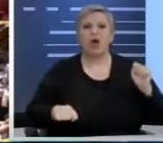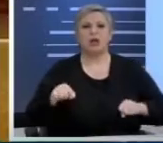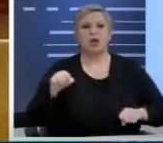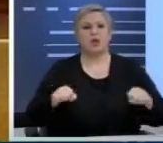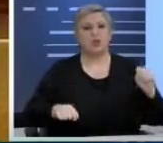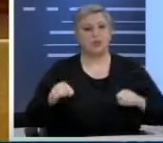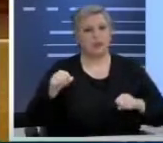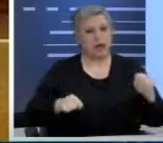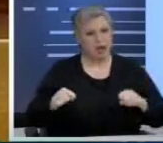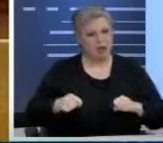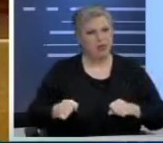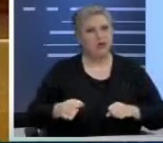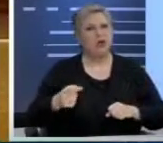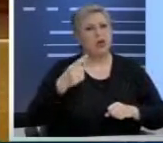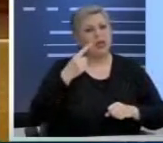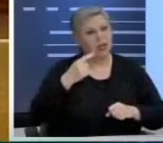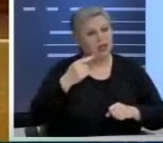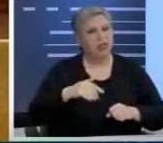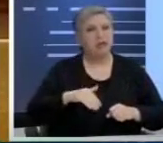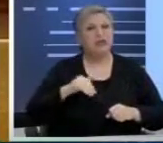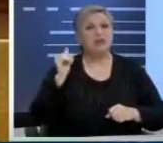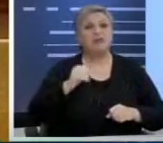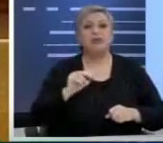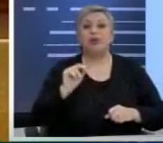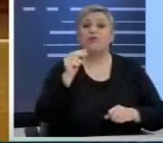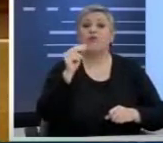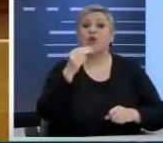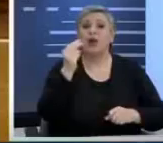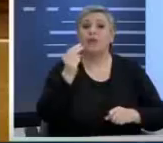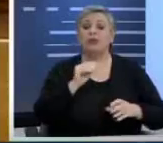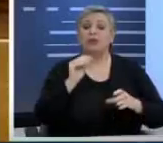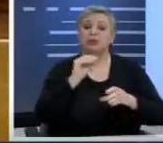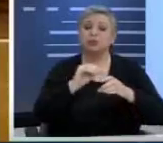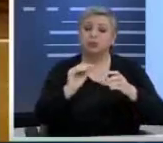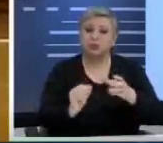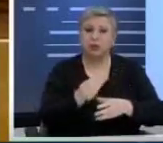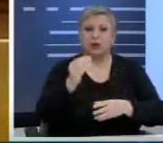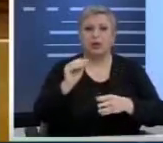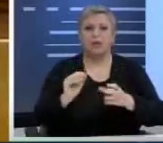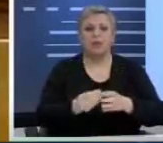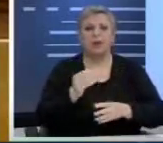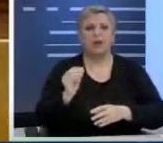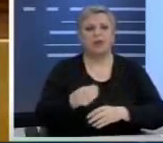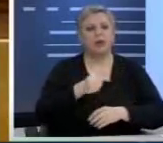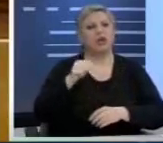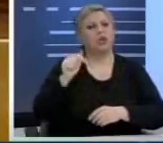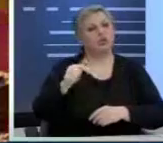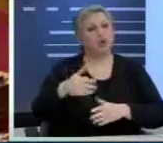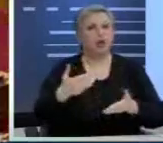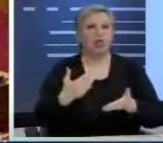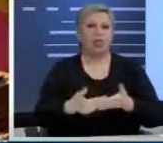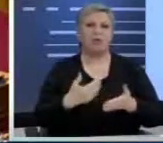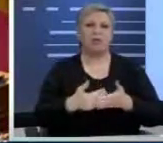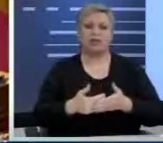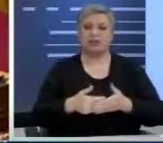υπάρχουν περιορισμούς πόσες φορές μπορούν οι βουλευτές να γίνουν βουλευτές, να δείξετε και εσείς ότι δεν είσαστε με τις